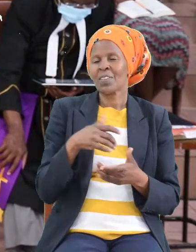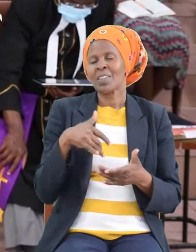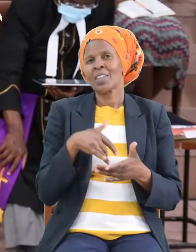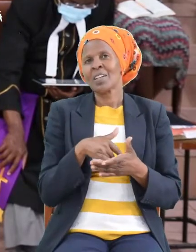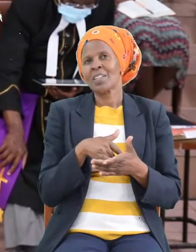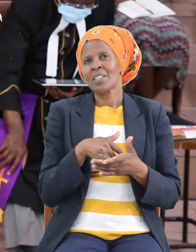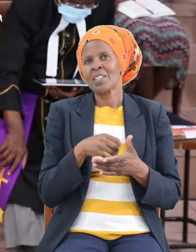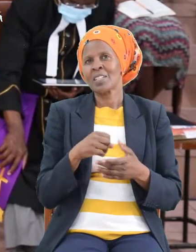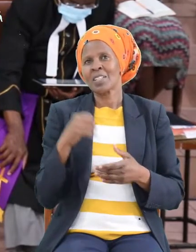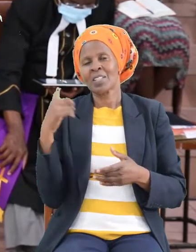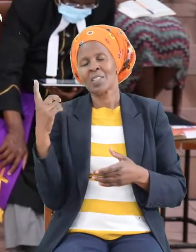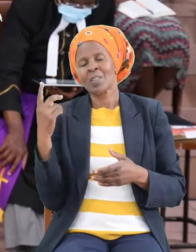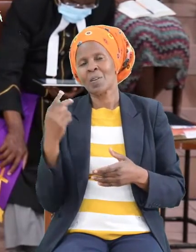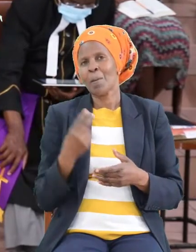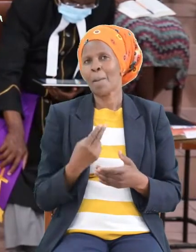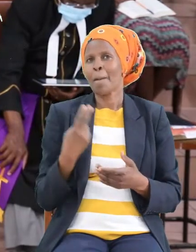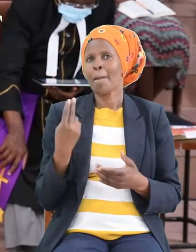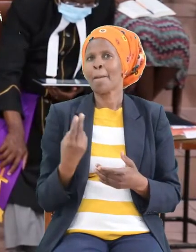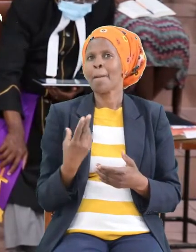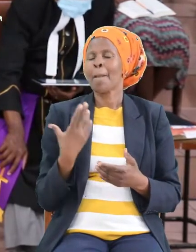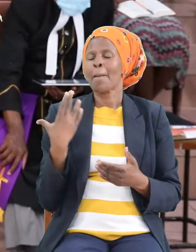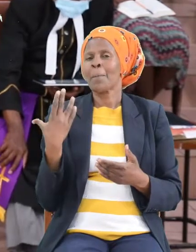nalitokea. 29 na ndio mwisho.